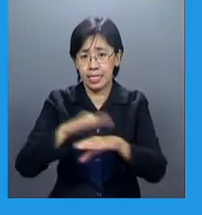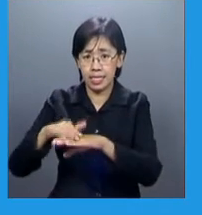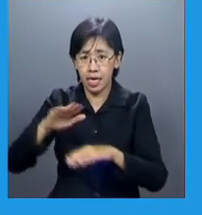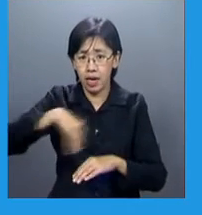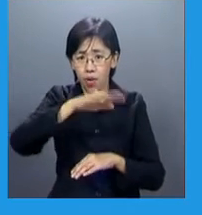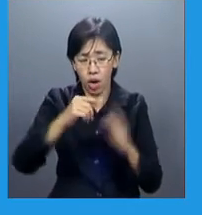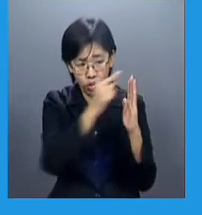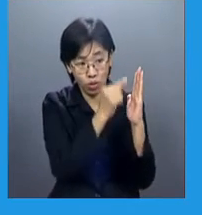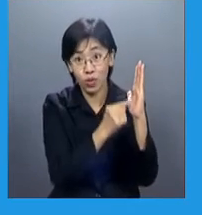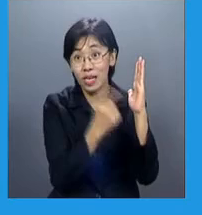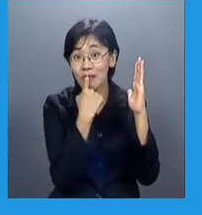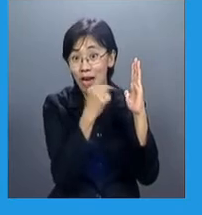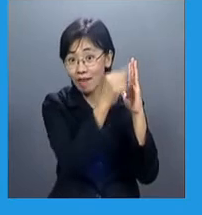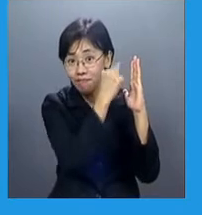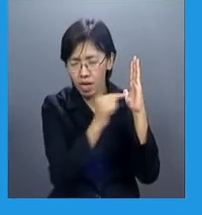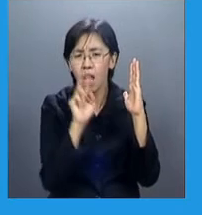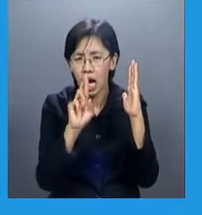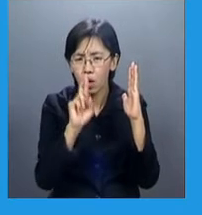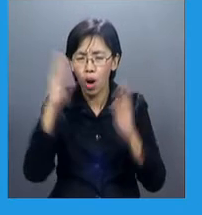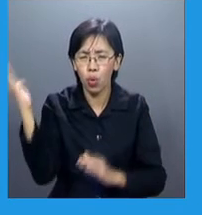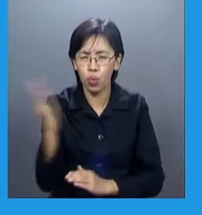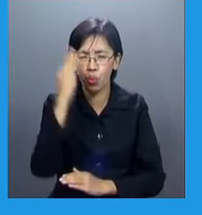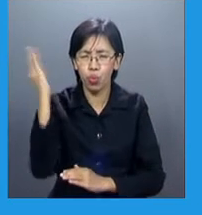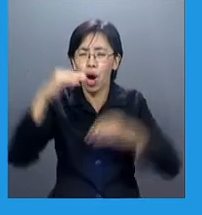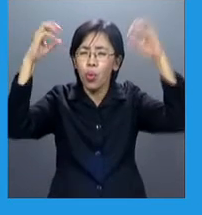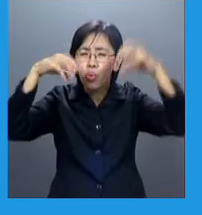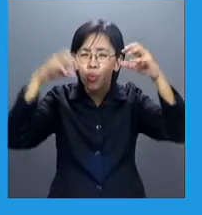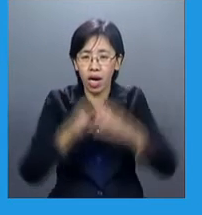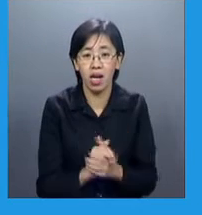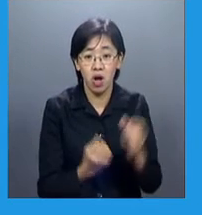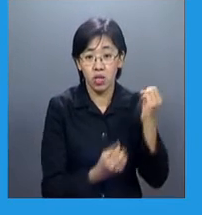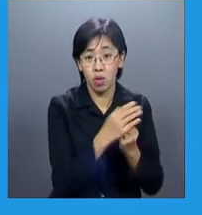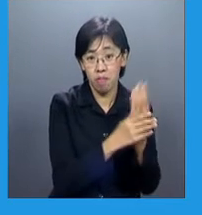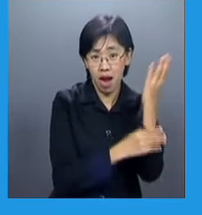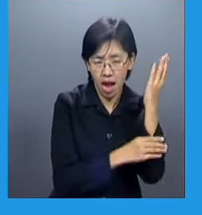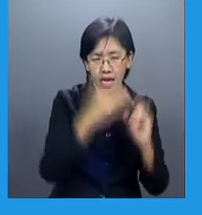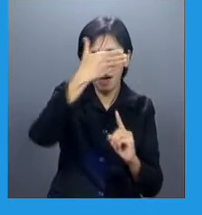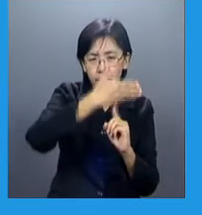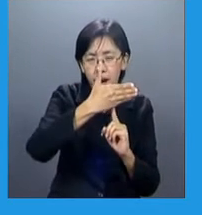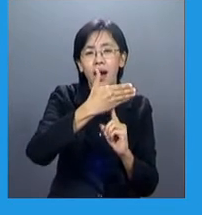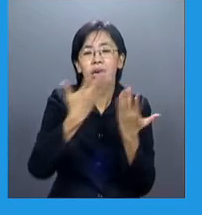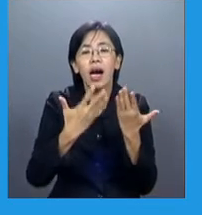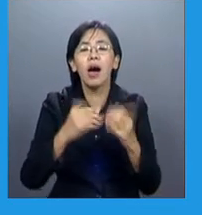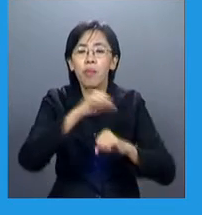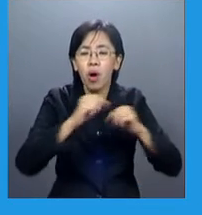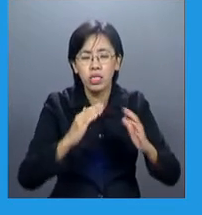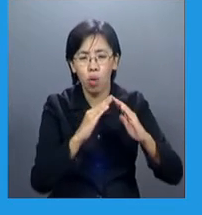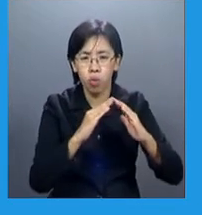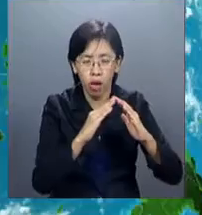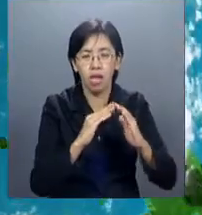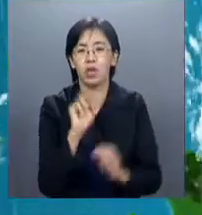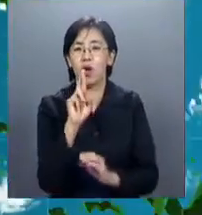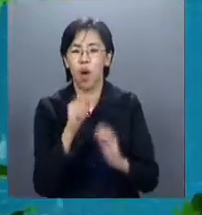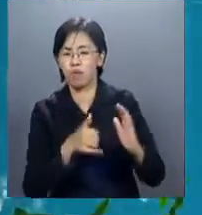เวณดังกล่าวนี้นะคะระมัดระวังอันตรายจากพายุลมแรงโดยควรอยู่ห่างจากต้นไม้ใหญ่แผ่นป้ายโฆษณาและก็สิ่งก่อสร้างที่ไม่แข็งแรงกันไว้ด้วย